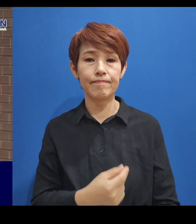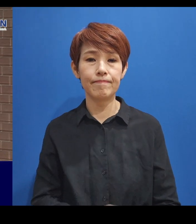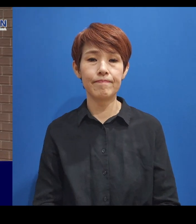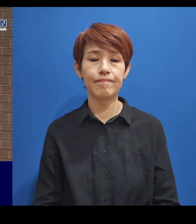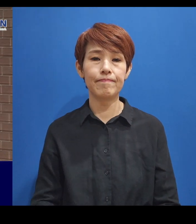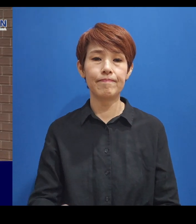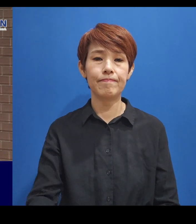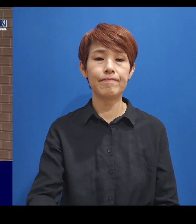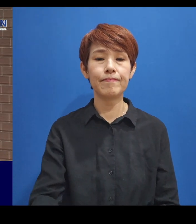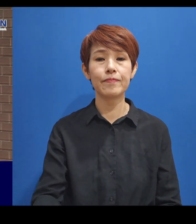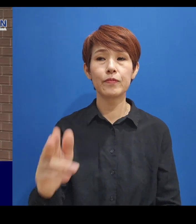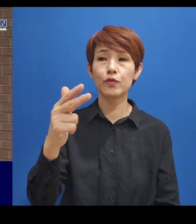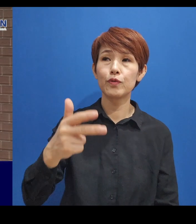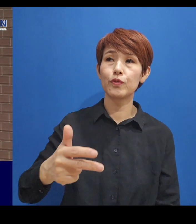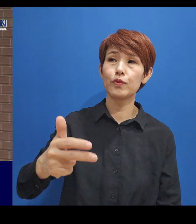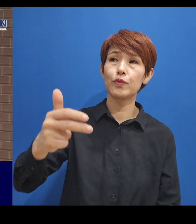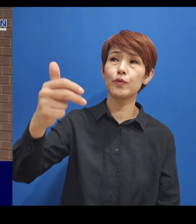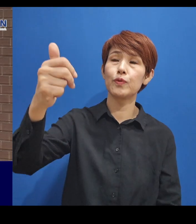받으려고